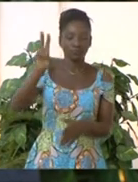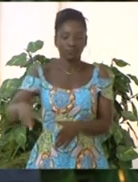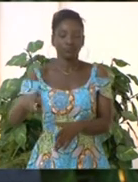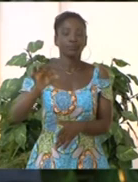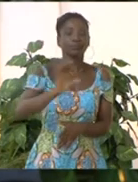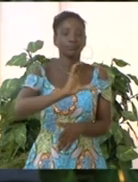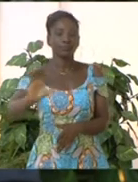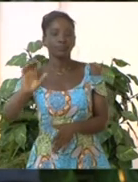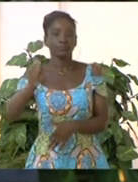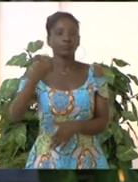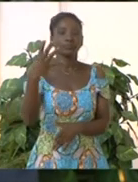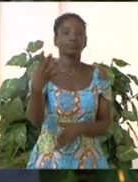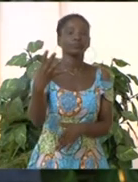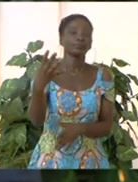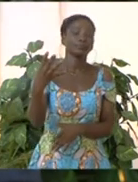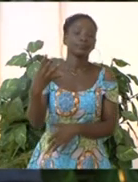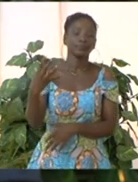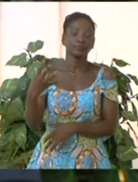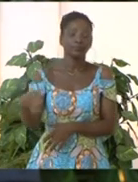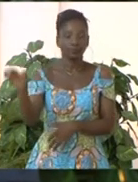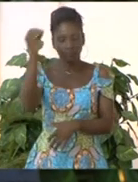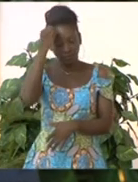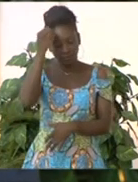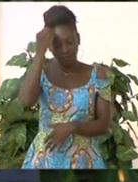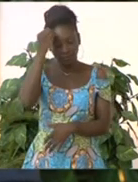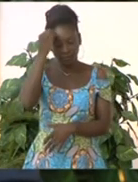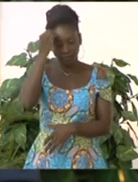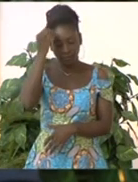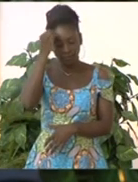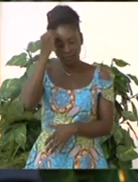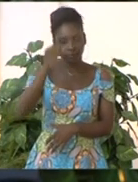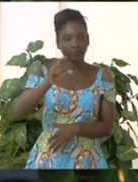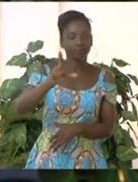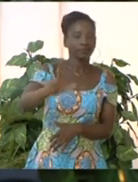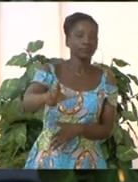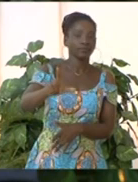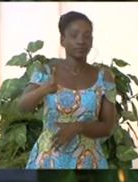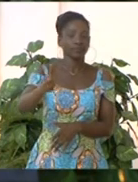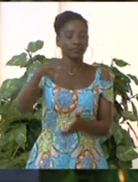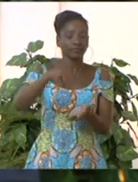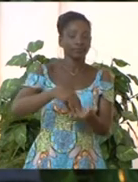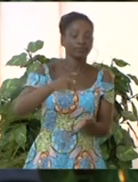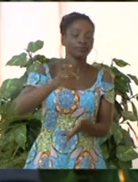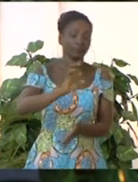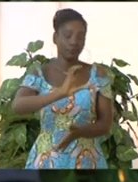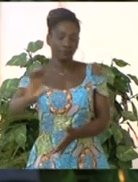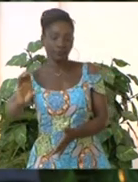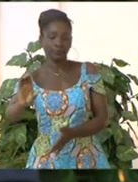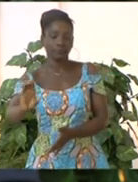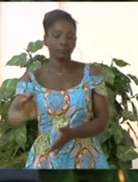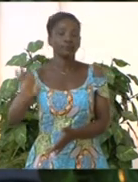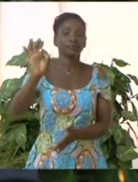a obtenu alassane ouattara 21500 soit